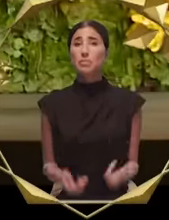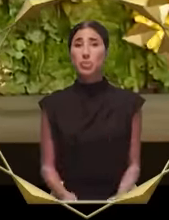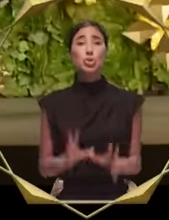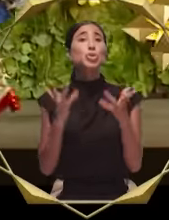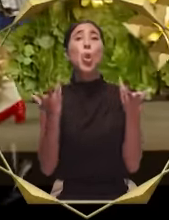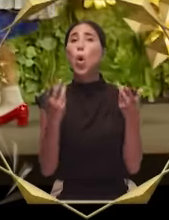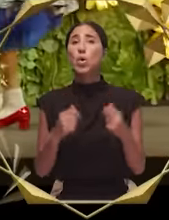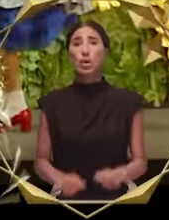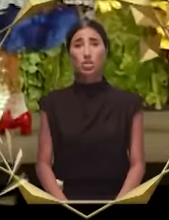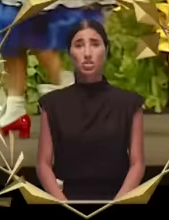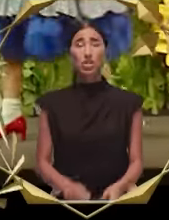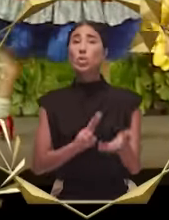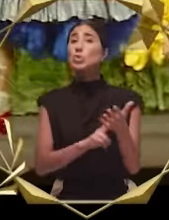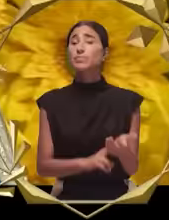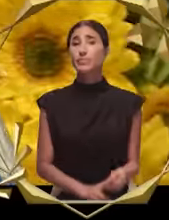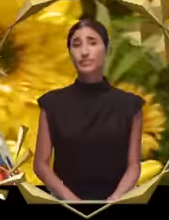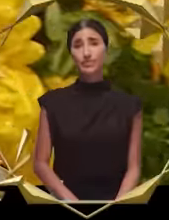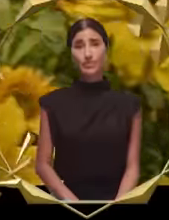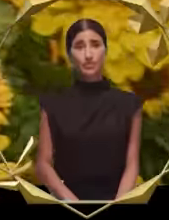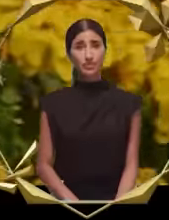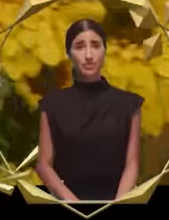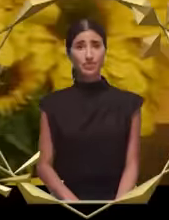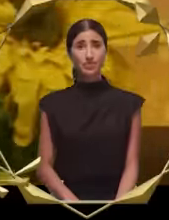حيلة تلك طبع